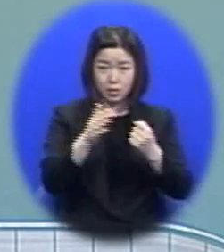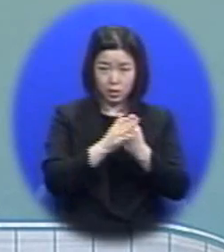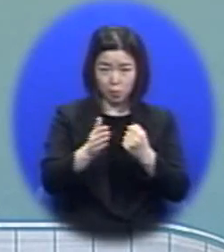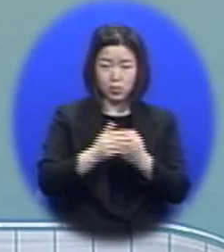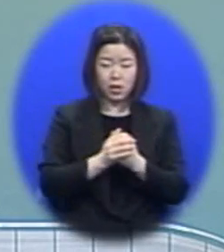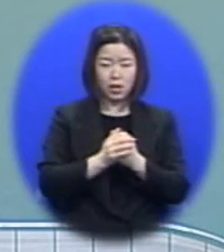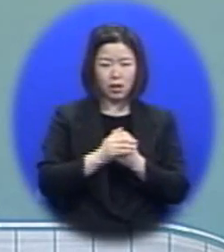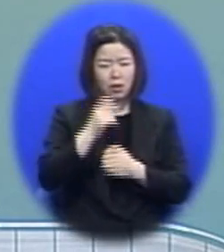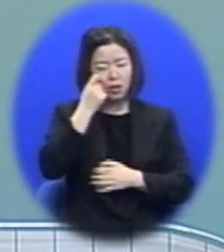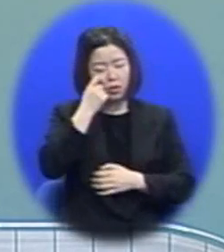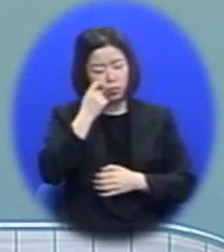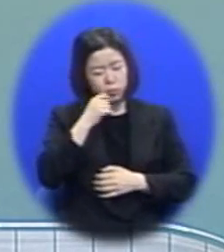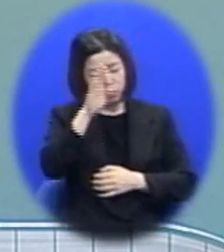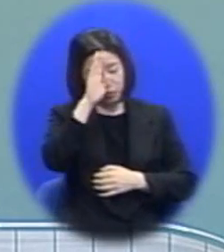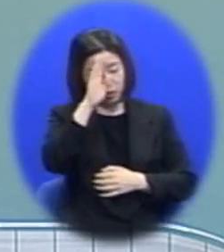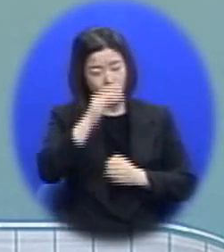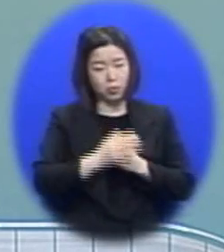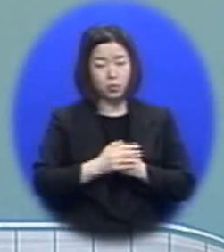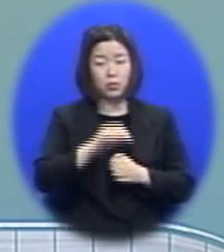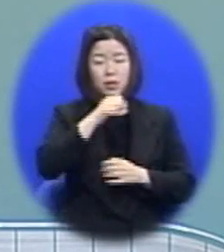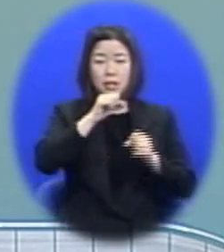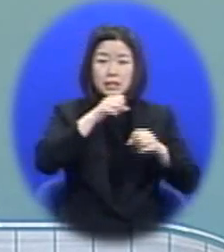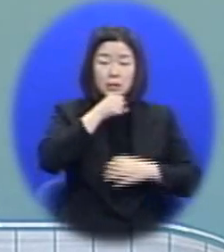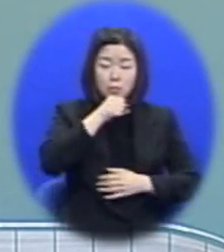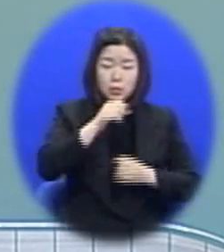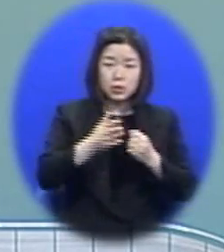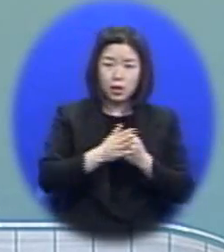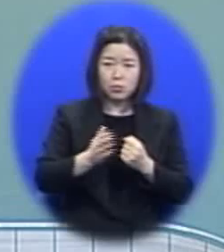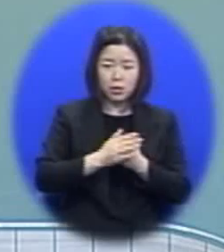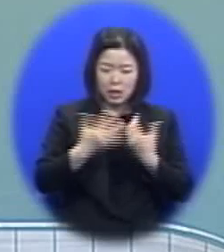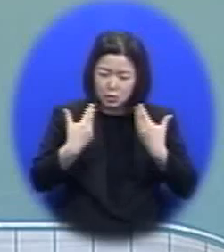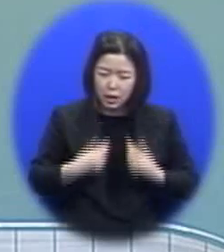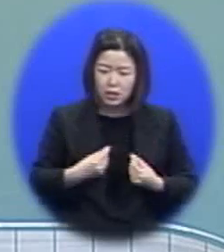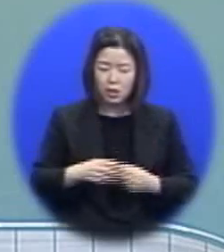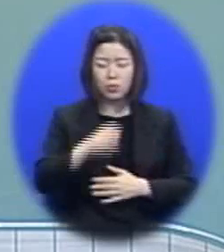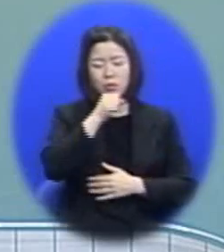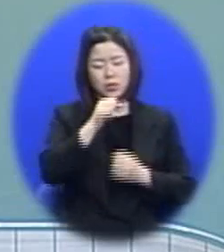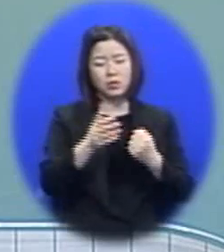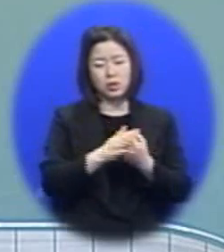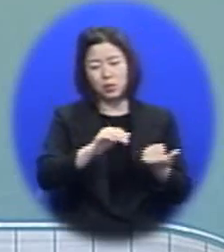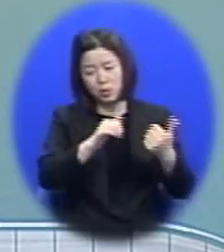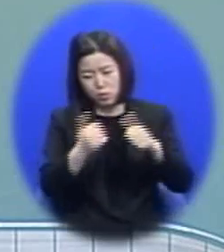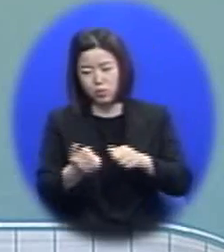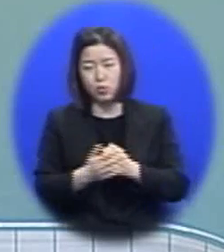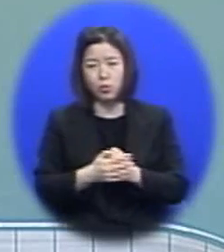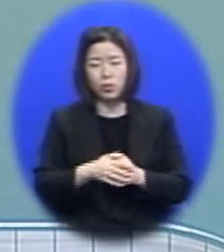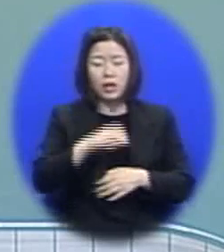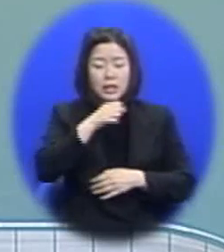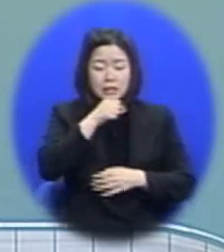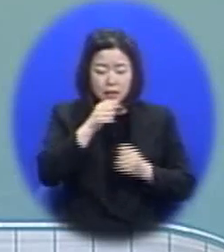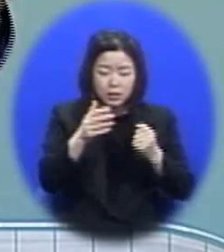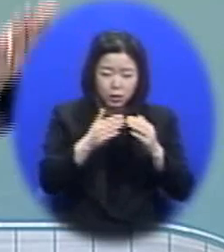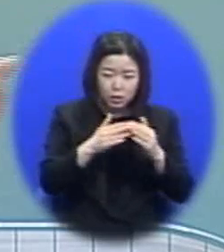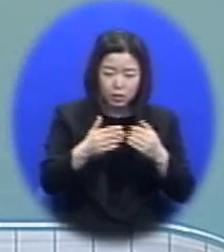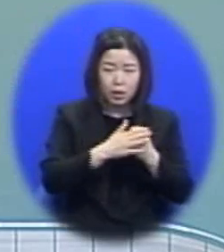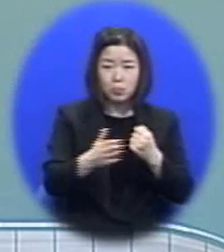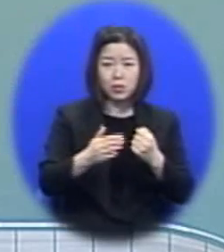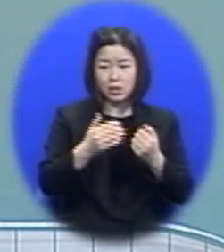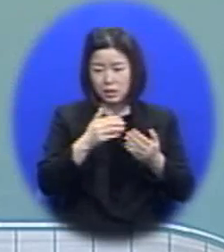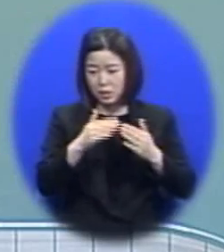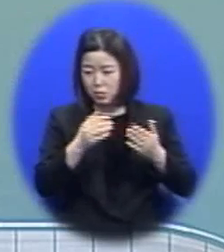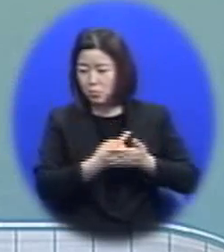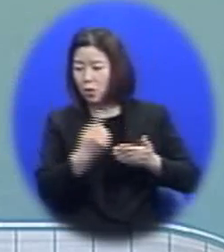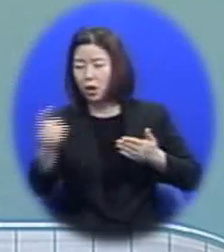우울증에 걸리고 성적 때문에 좌절하고 성적 때문에 죽으려고 그러고 성적 때문에 집을 갖추라고 성적 때문에